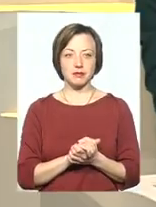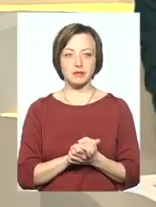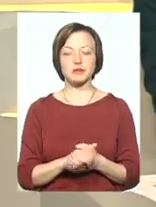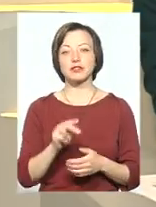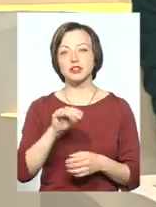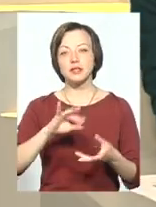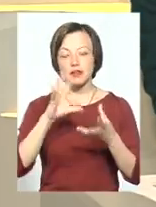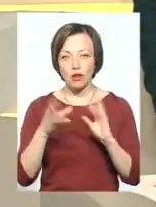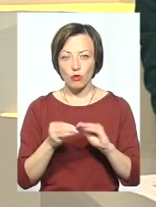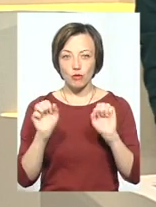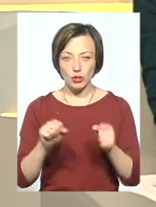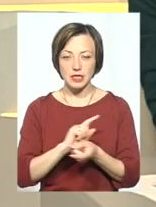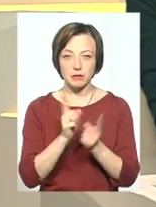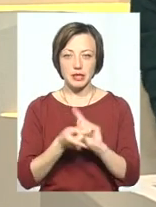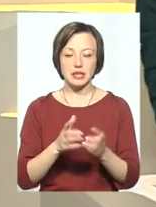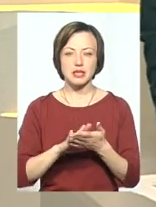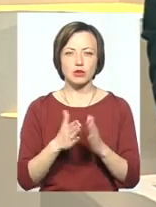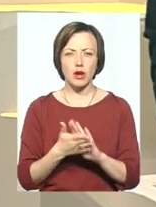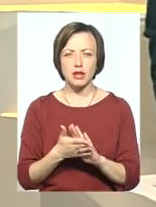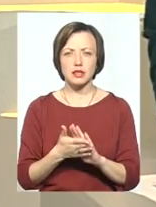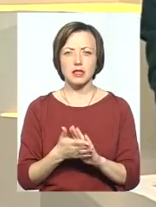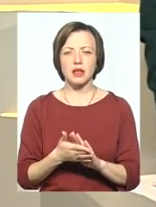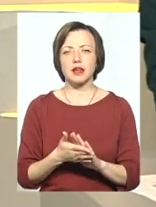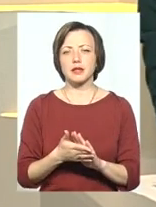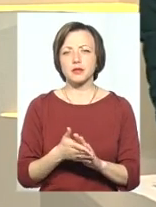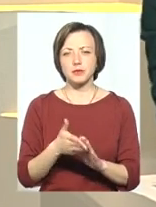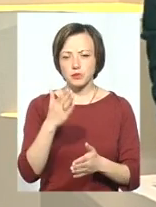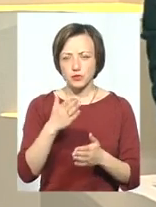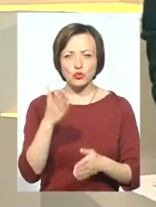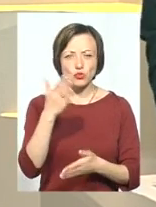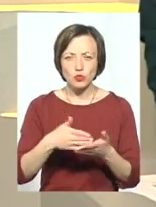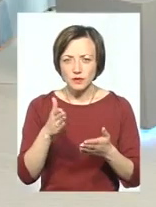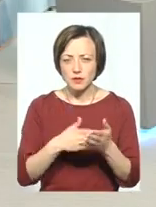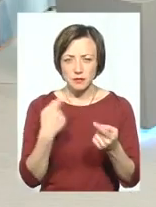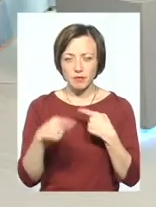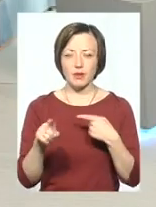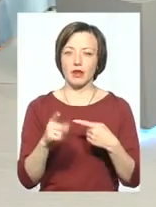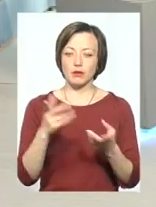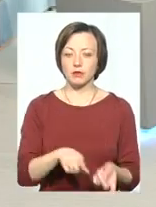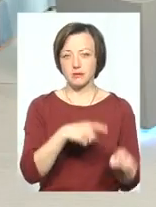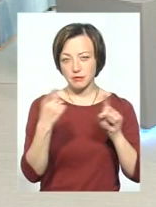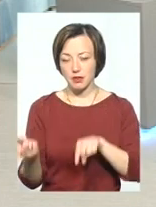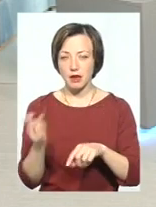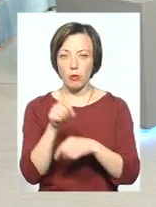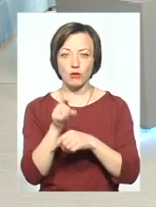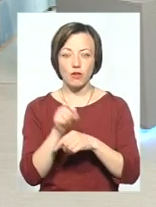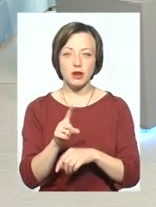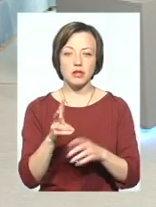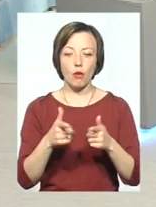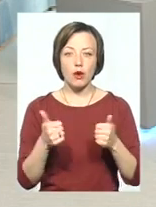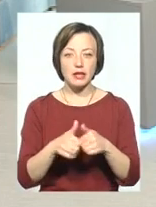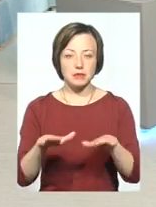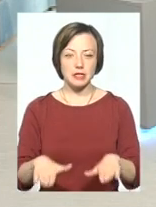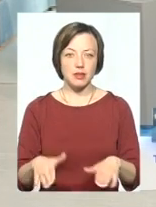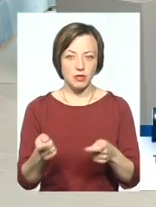Загалом може змінитися ситуація кардинально, якщо оті повноваження перейдуть на органи